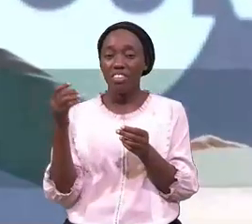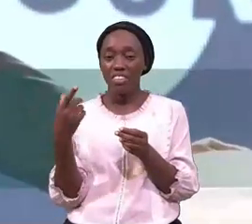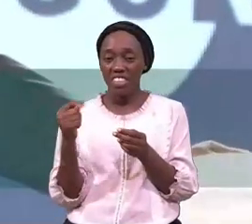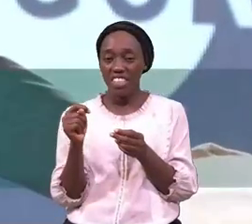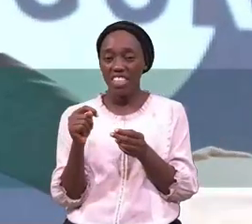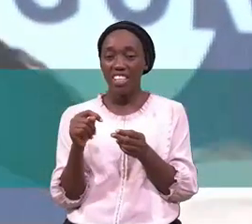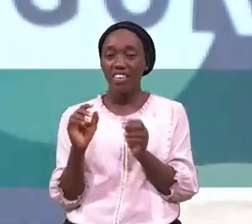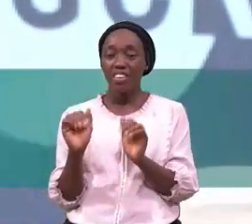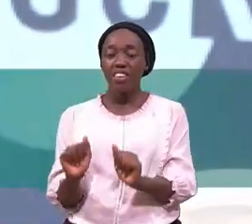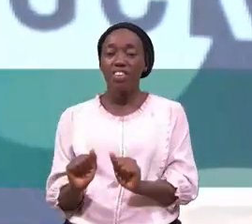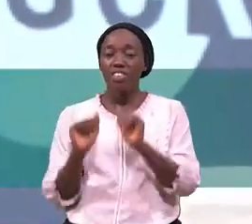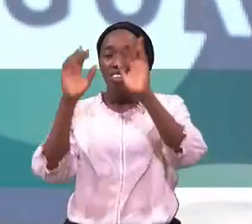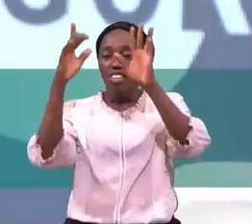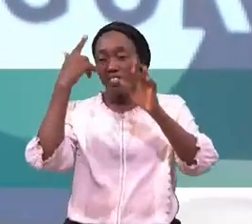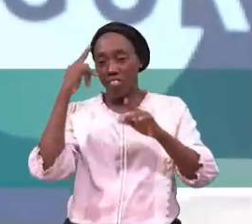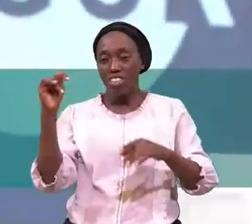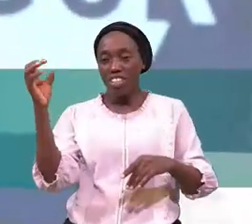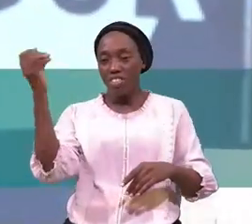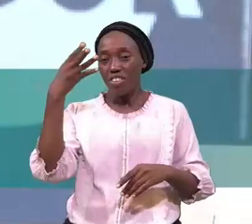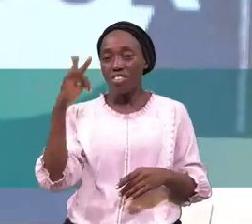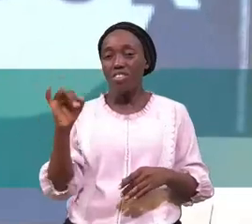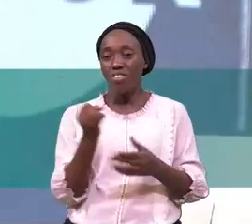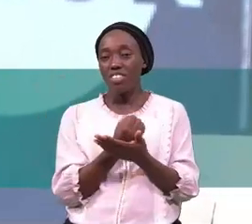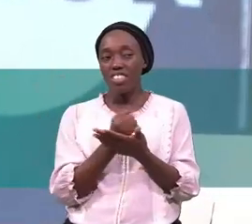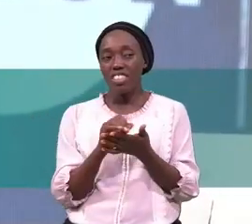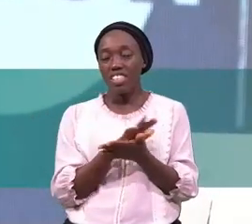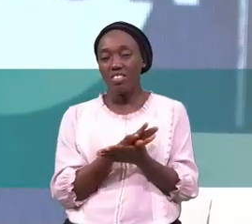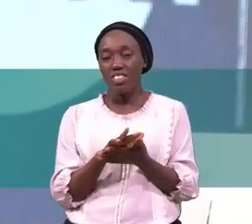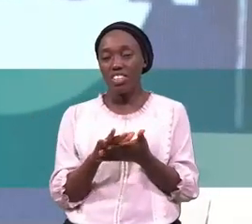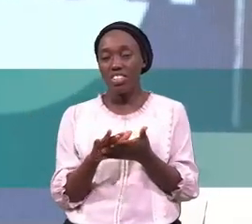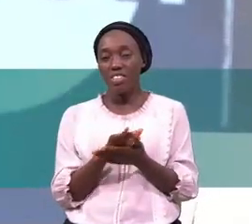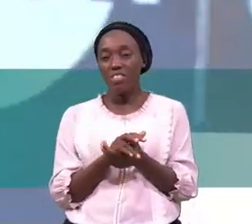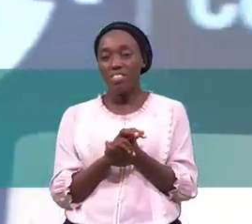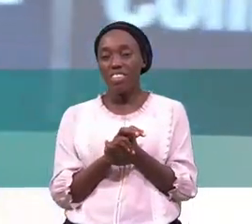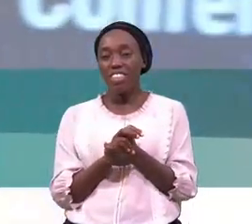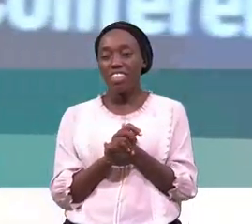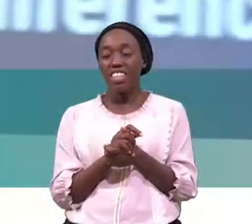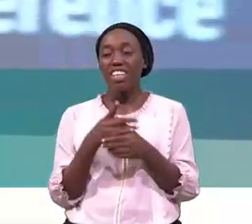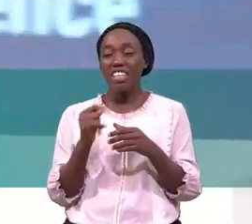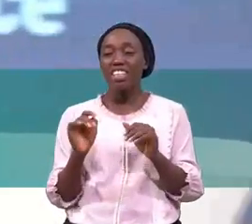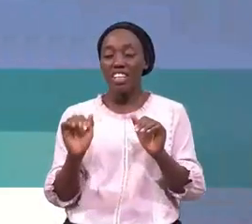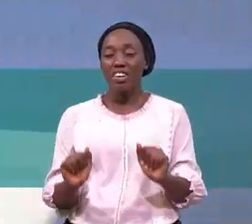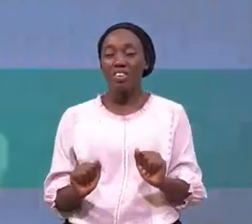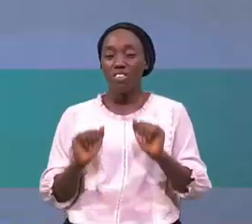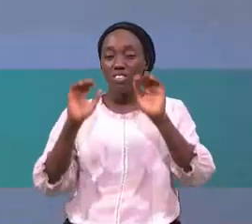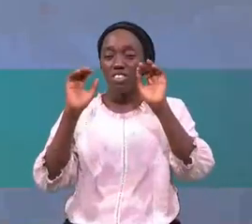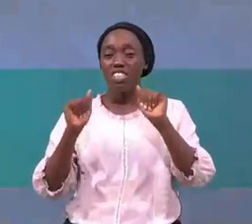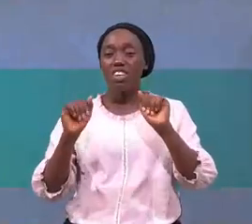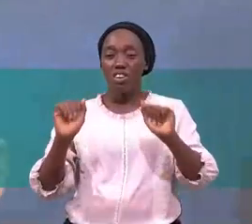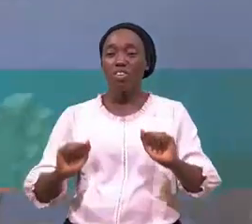Deuxièmement, la consécration pour la grâce de la sanctification. La consécration.